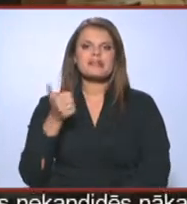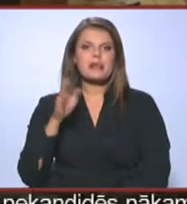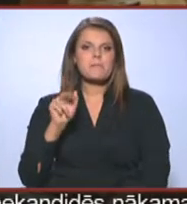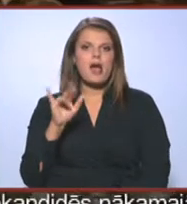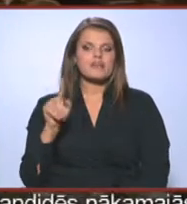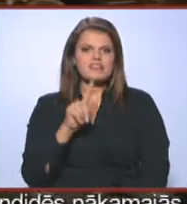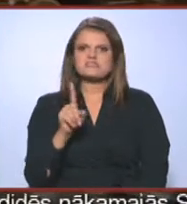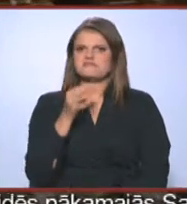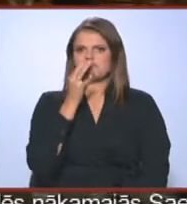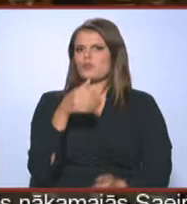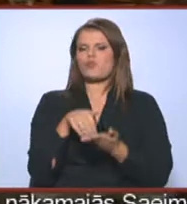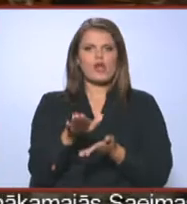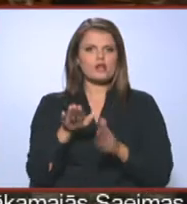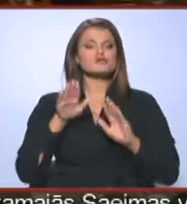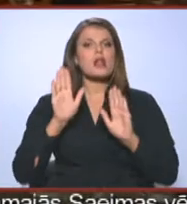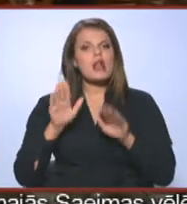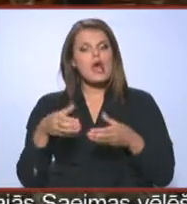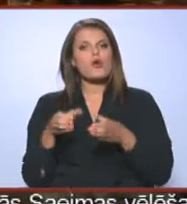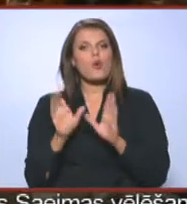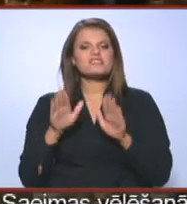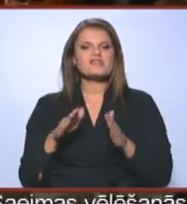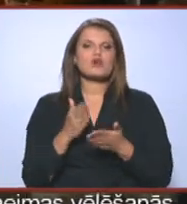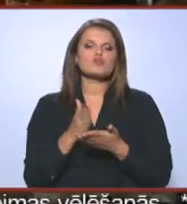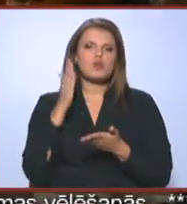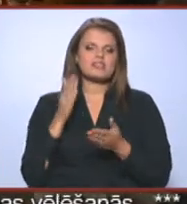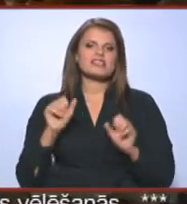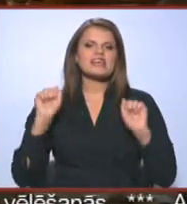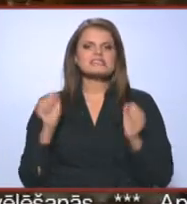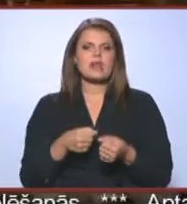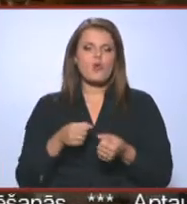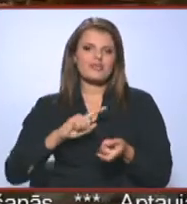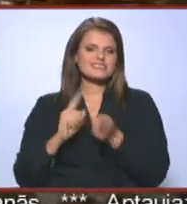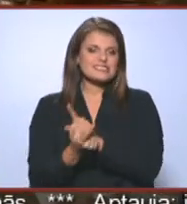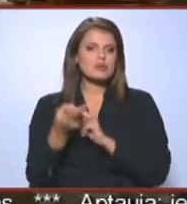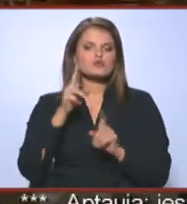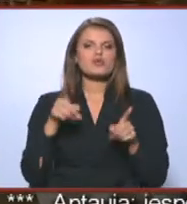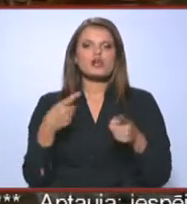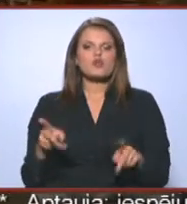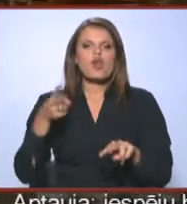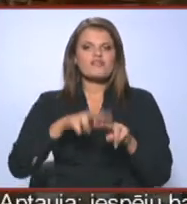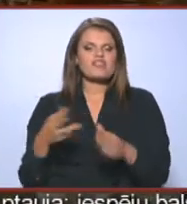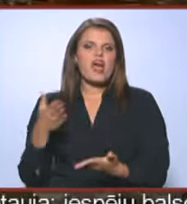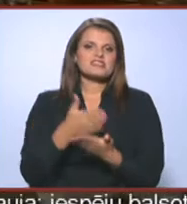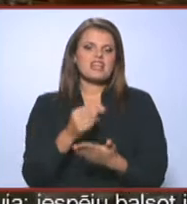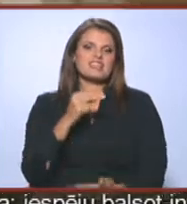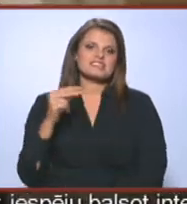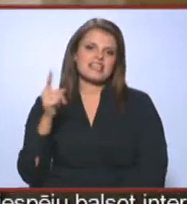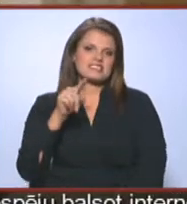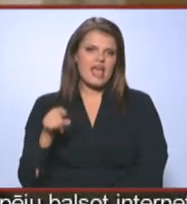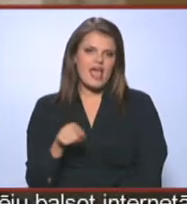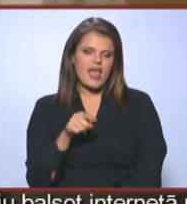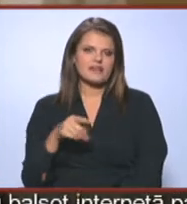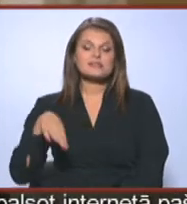ir noraidošs, vai koalīcijā varētu notikt straujas izmaiņas un nacionāļu vieta aizstāt ar ZZS.